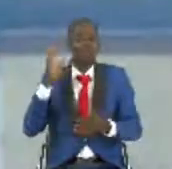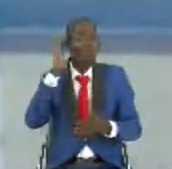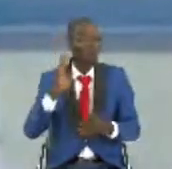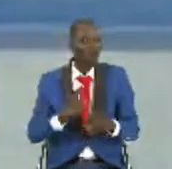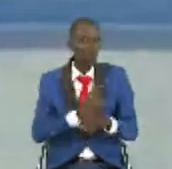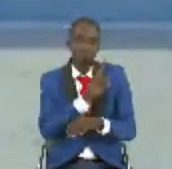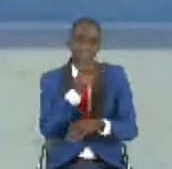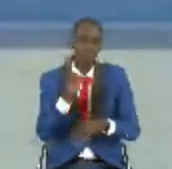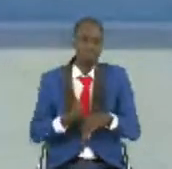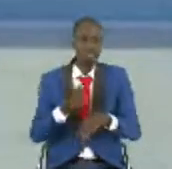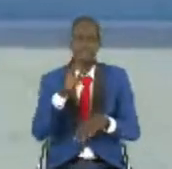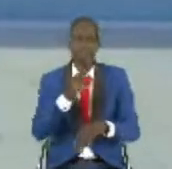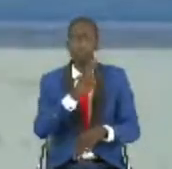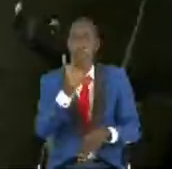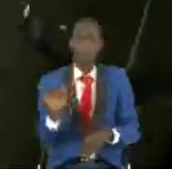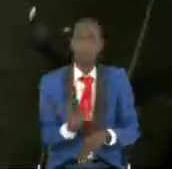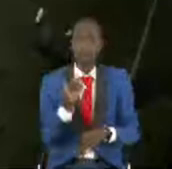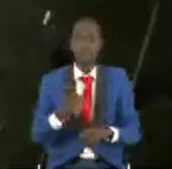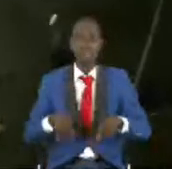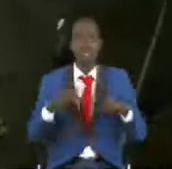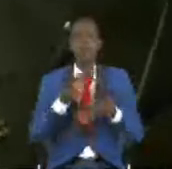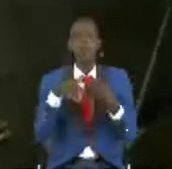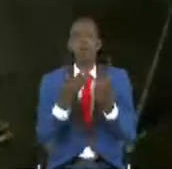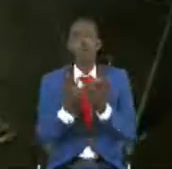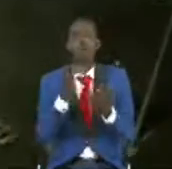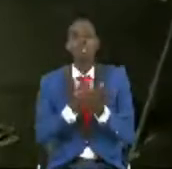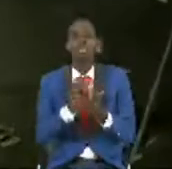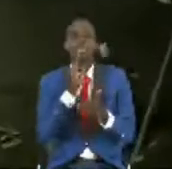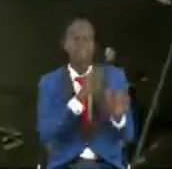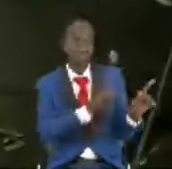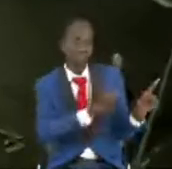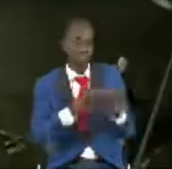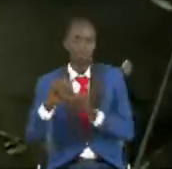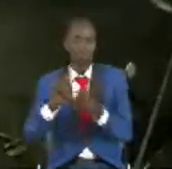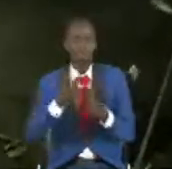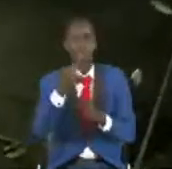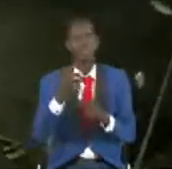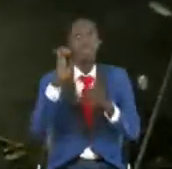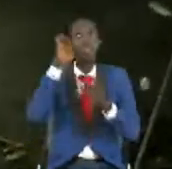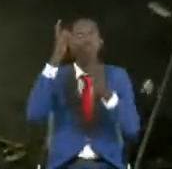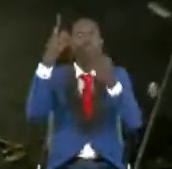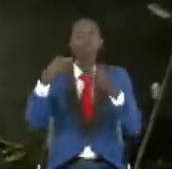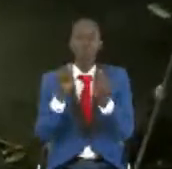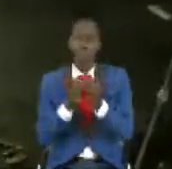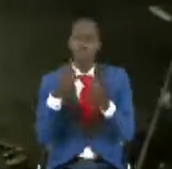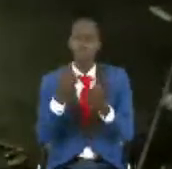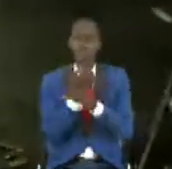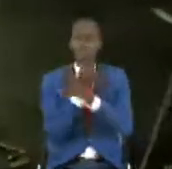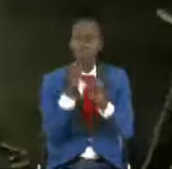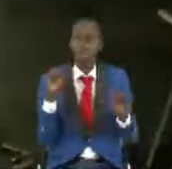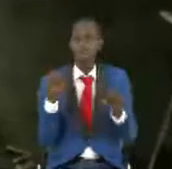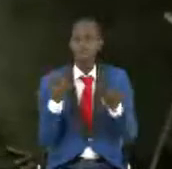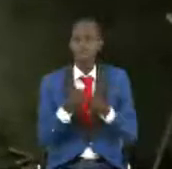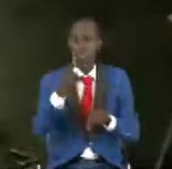avoir normalement, tout cela a été transféré dans ta vie. Et ça vient avec la rédemption. Et comme nous disons ce